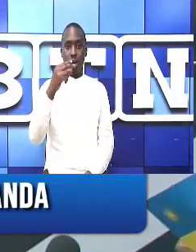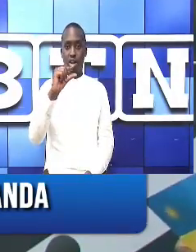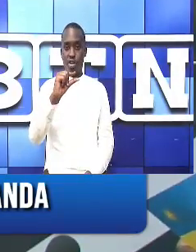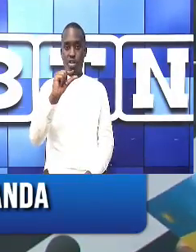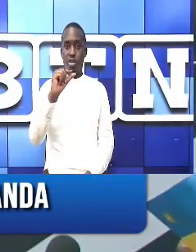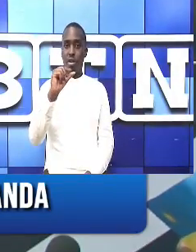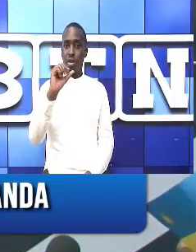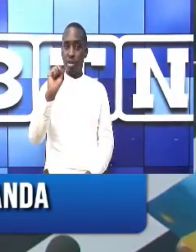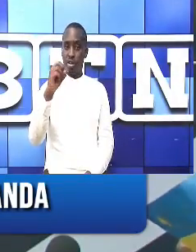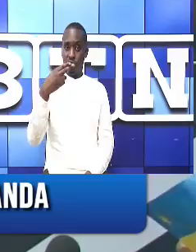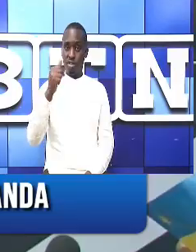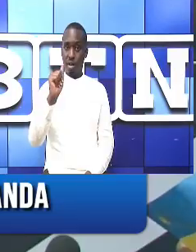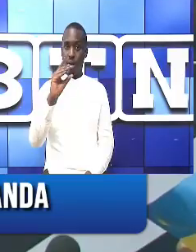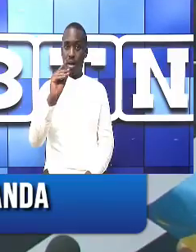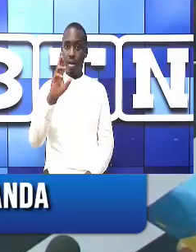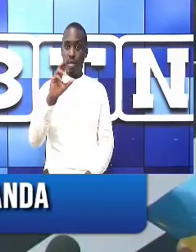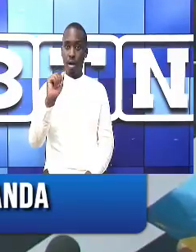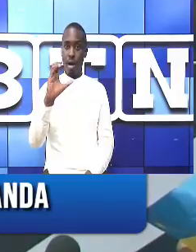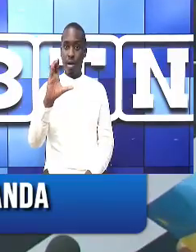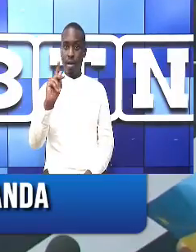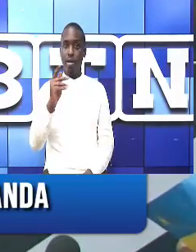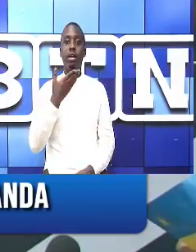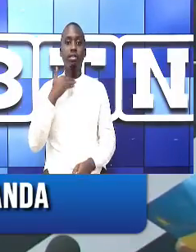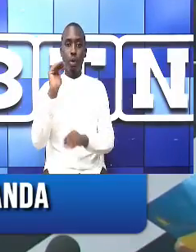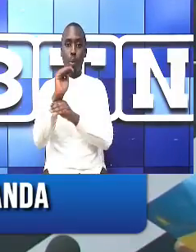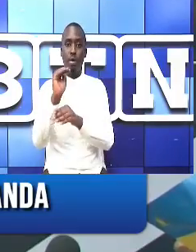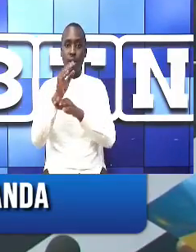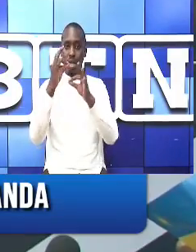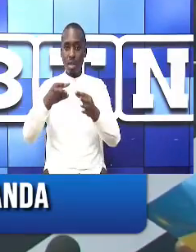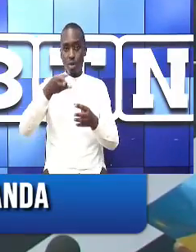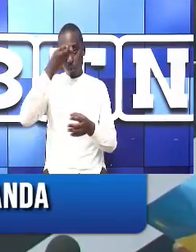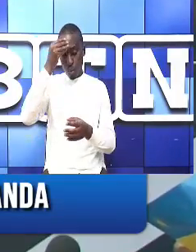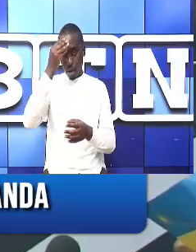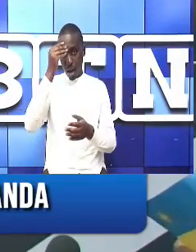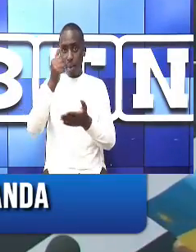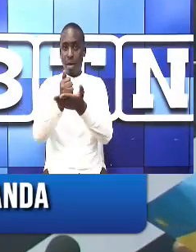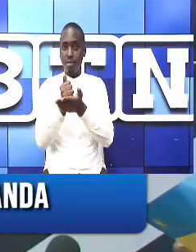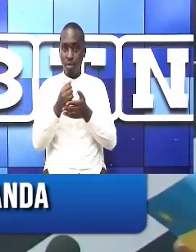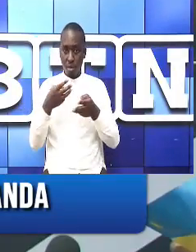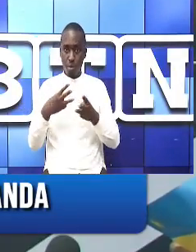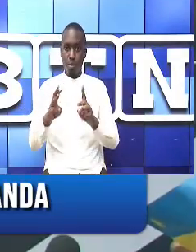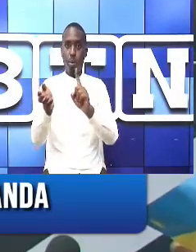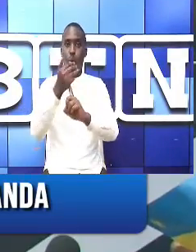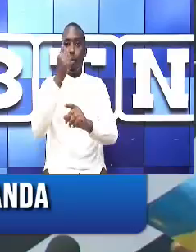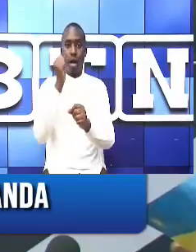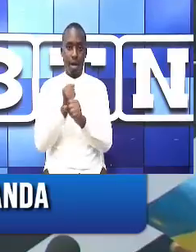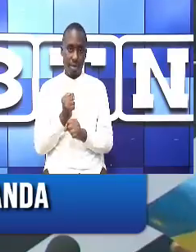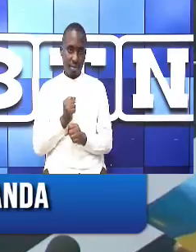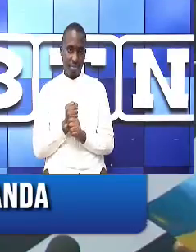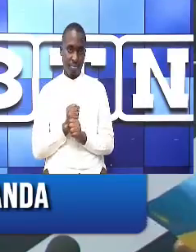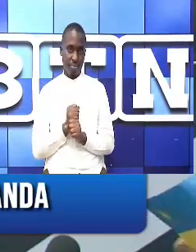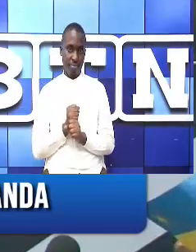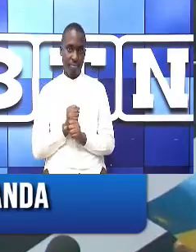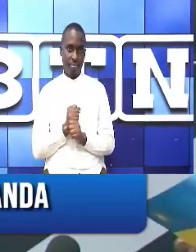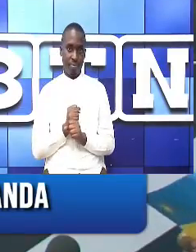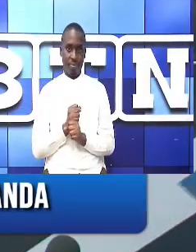ngo mbaze ku kintu kijyanye no kwiga bakaba badufasha no kuzajya tubona akazi